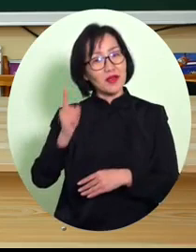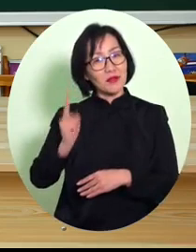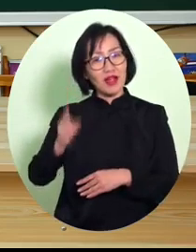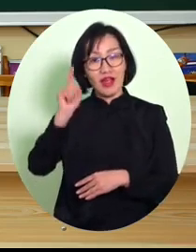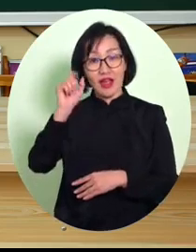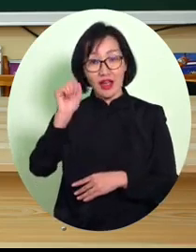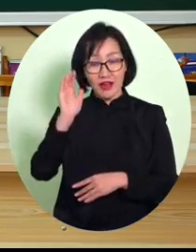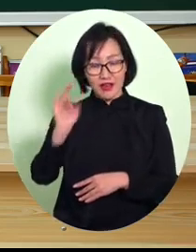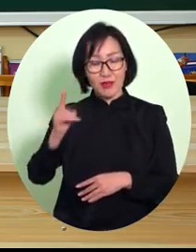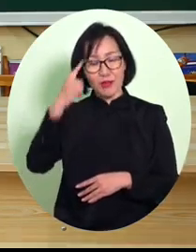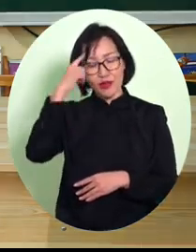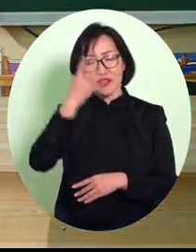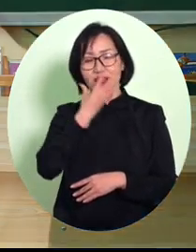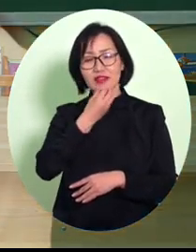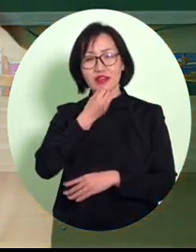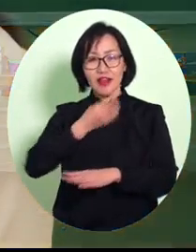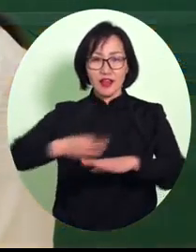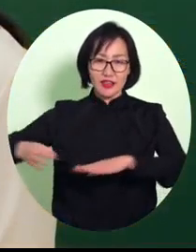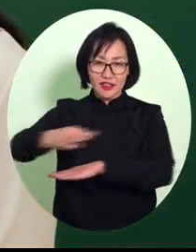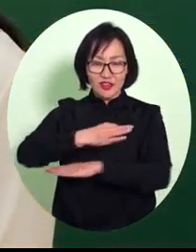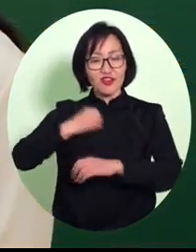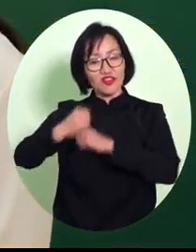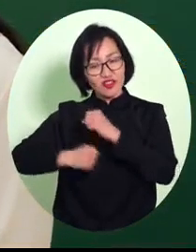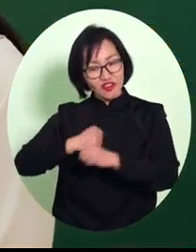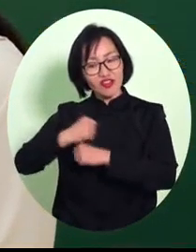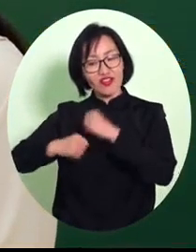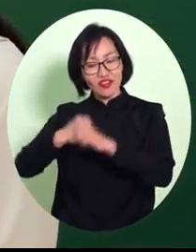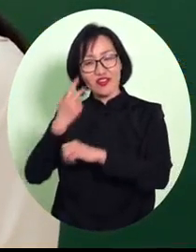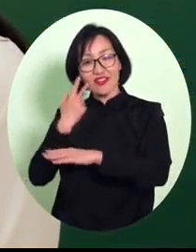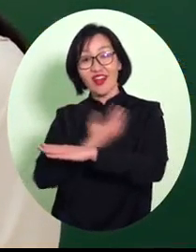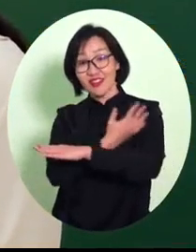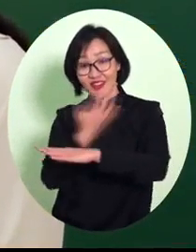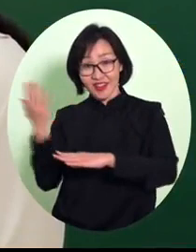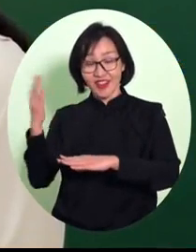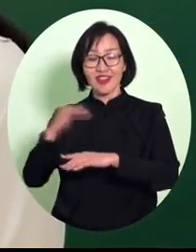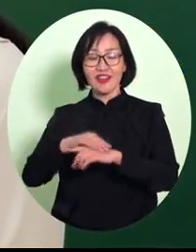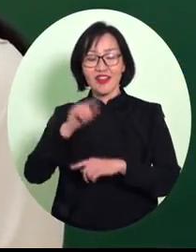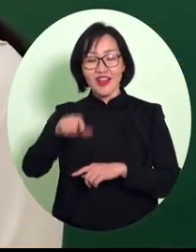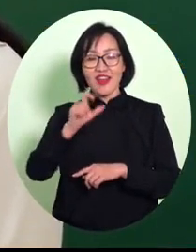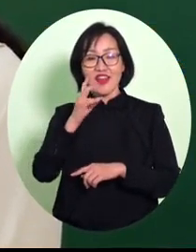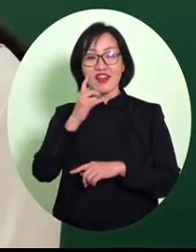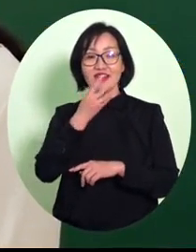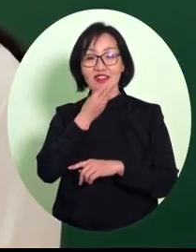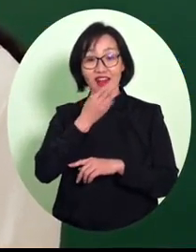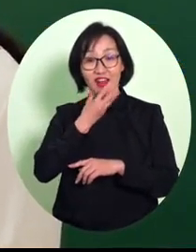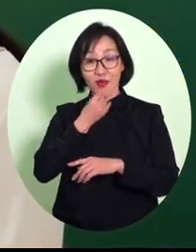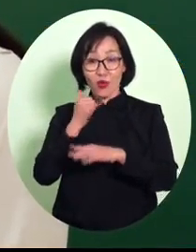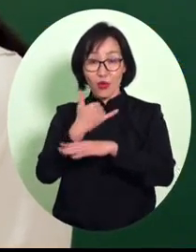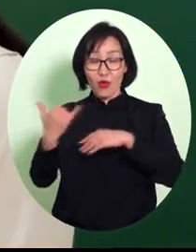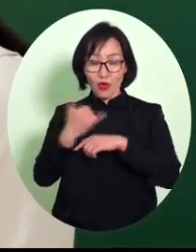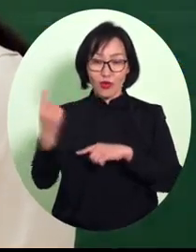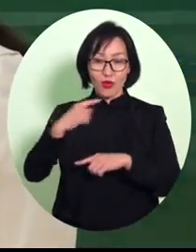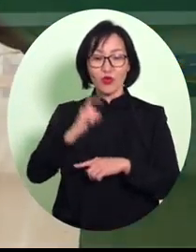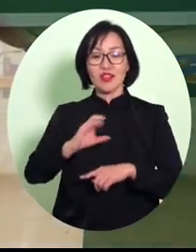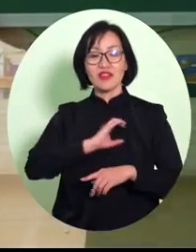мянган хавар. Монголын сайхан оронд жил жил дэлгэр. Инх улирал ханхалахад хүний